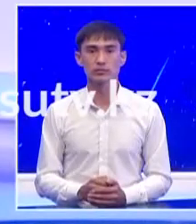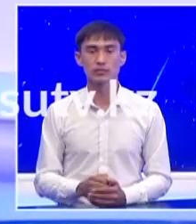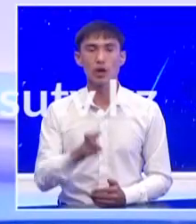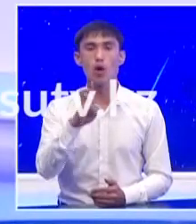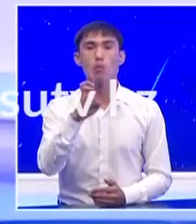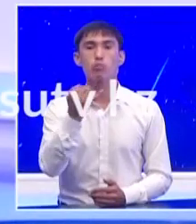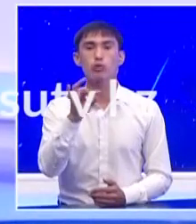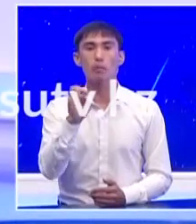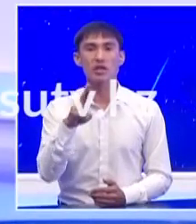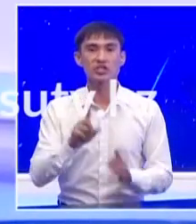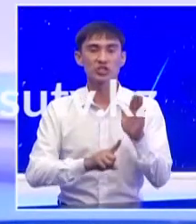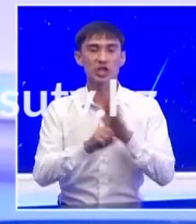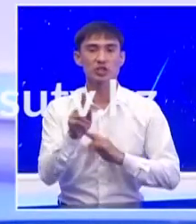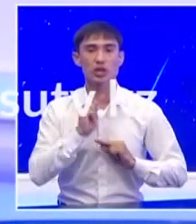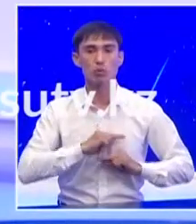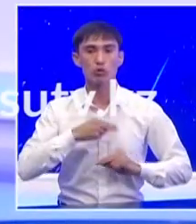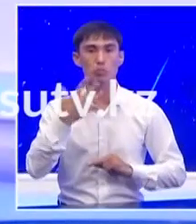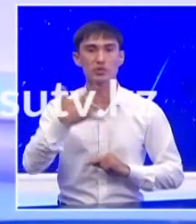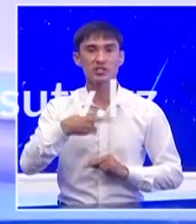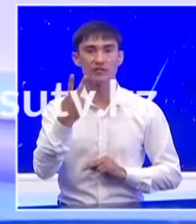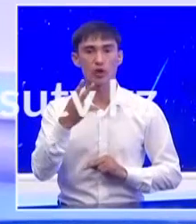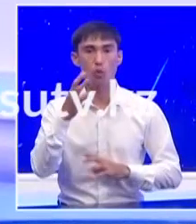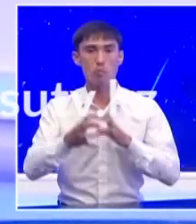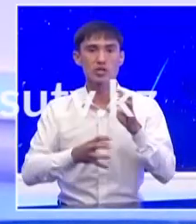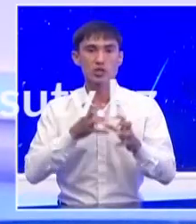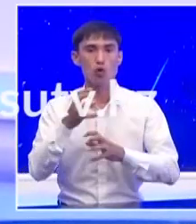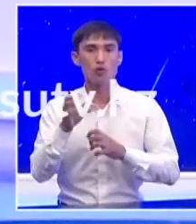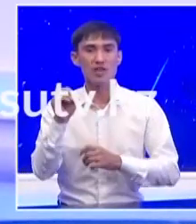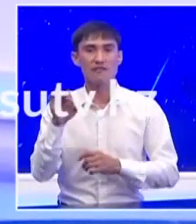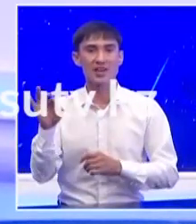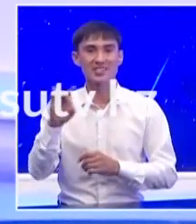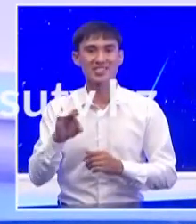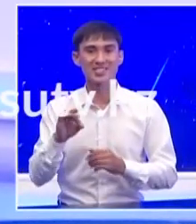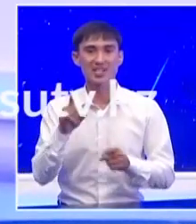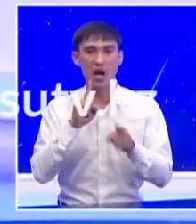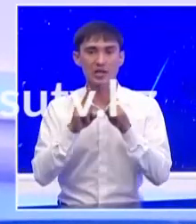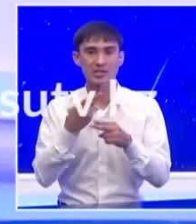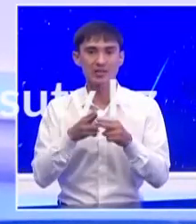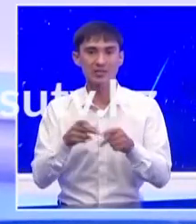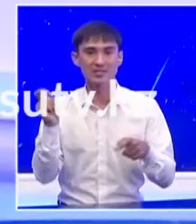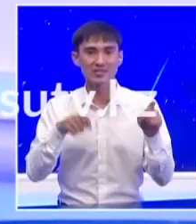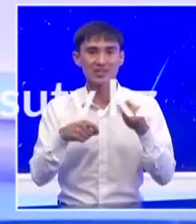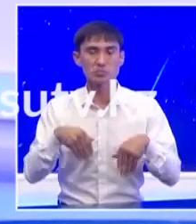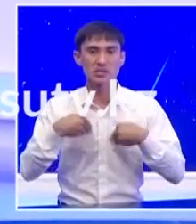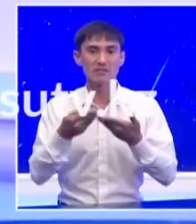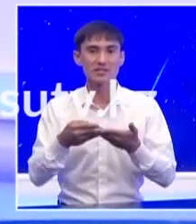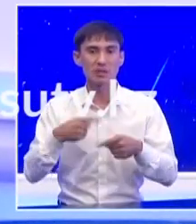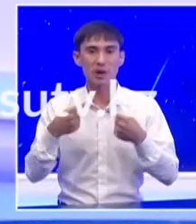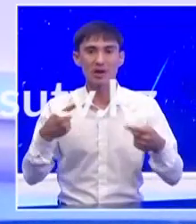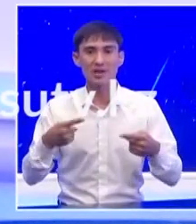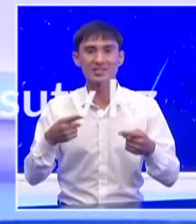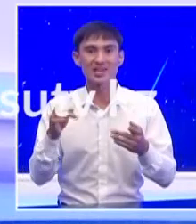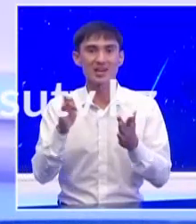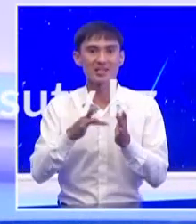В Будапеште начал работу 52-й международный евхаристический конгресс. Это съезд представителей самых